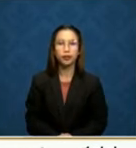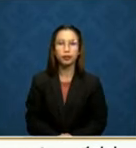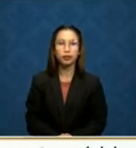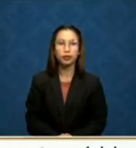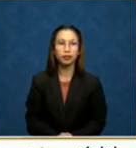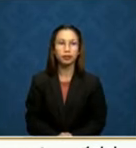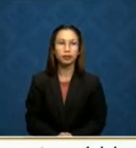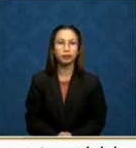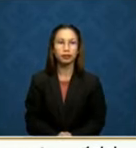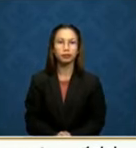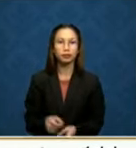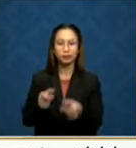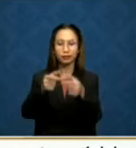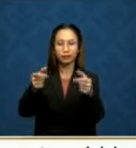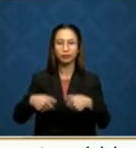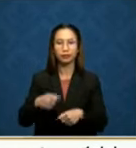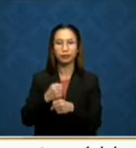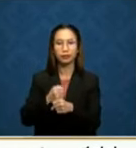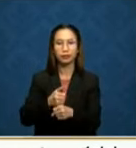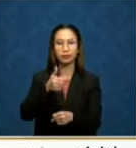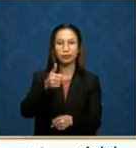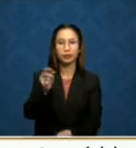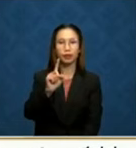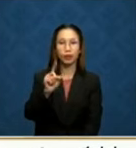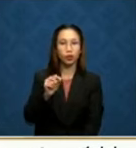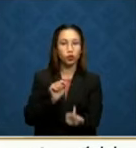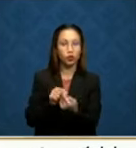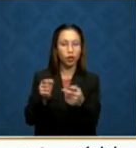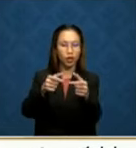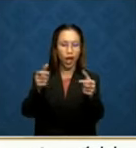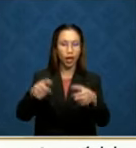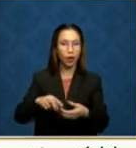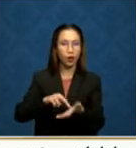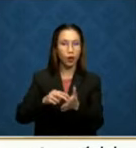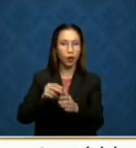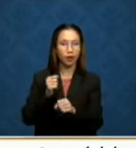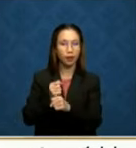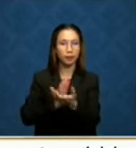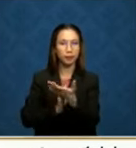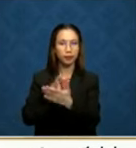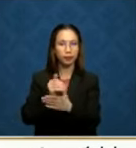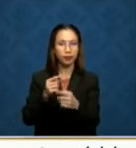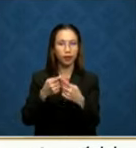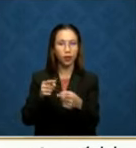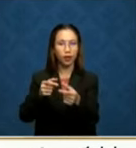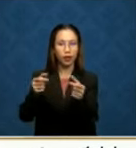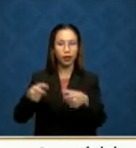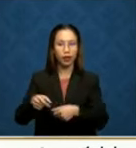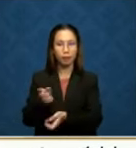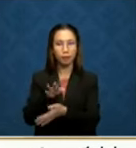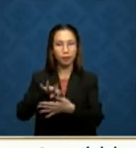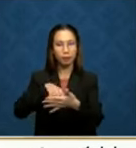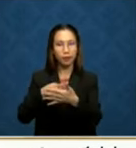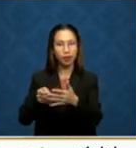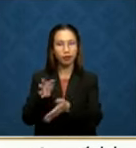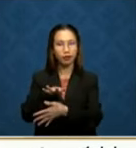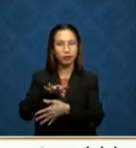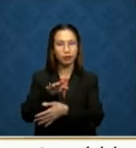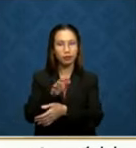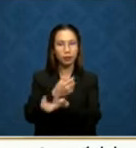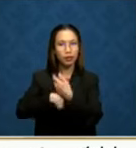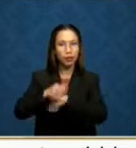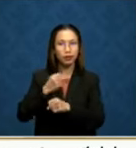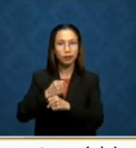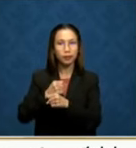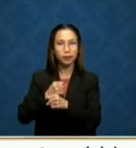ี่รายงานสบับนี้ทำไดดีที่สุดไม่ใช่การรายงานถึผลสัมริท Little่ใช้การรายงานแผนปฏิบัิการใดๆของหน้วยงานค